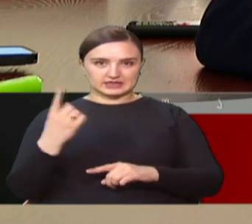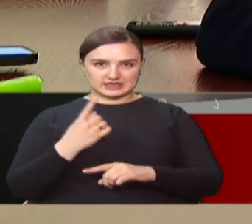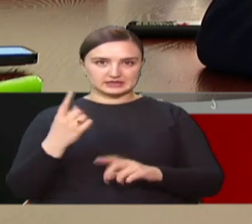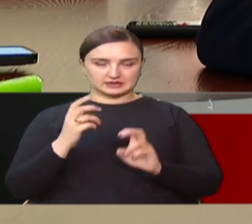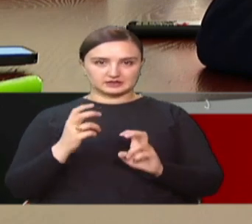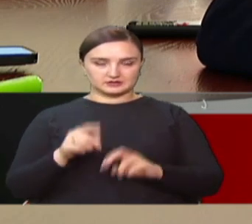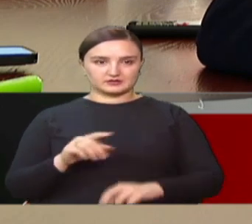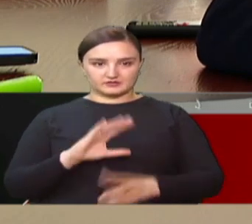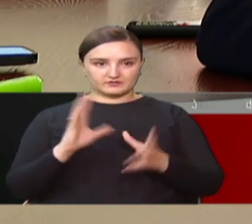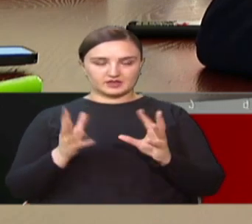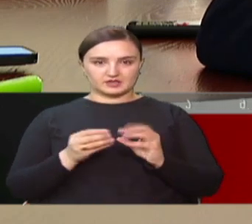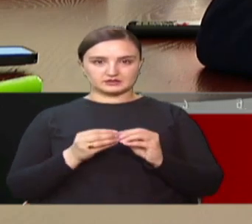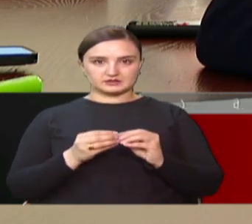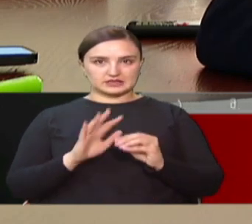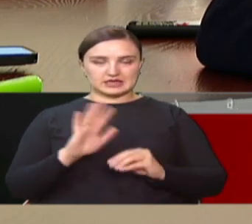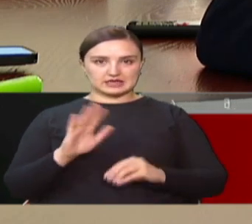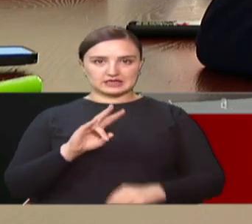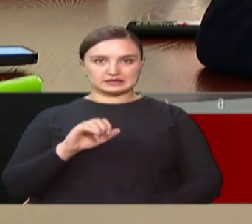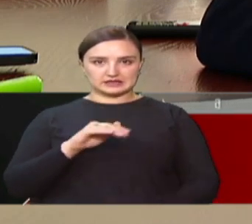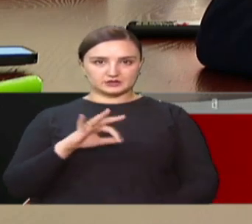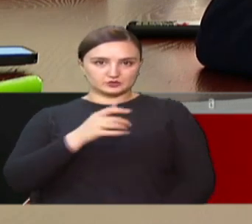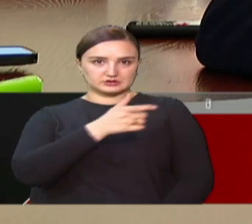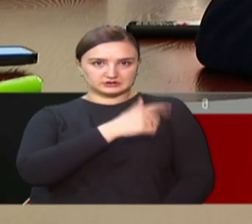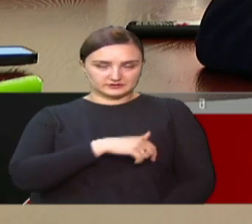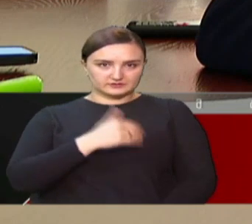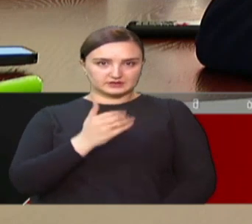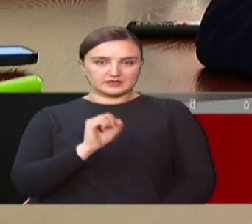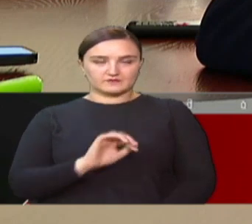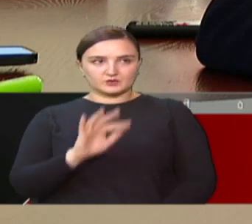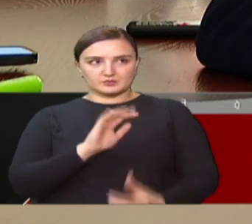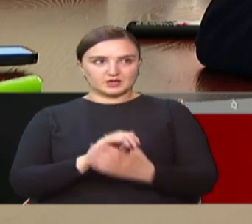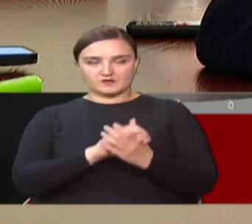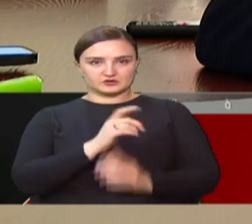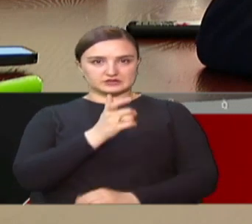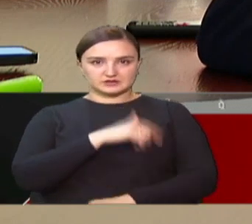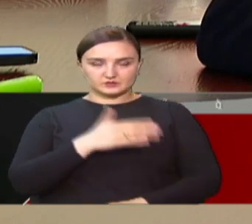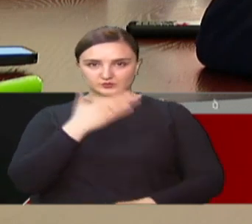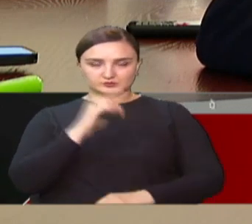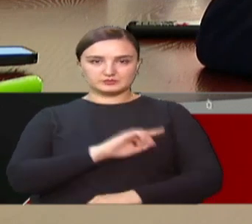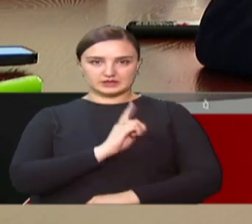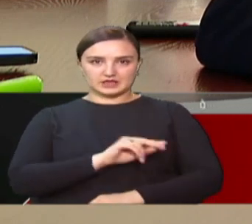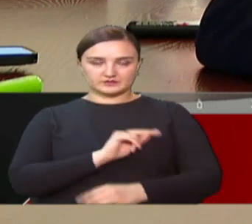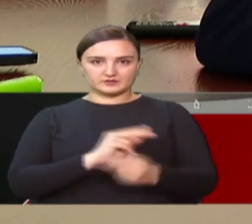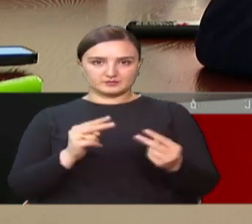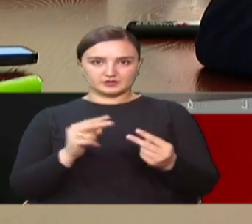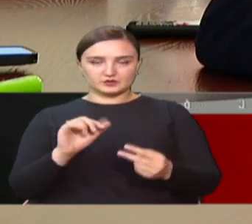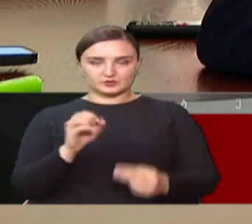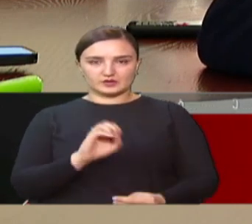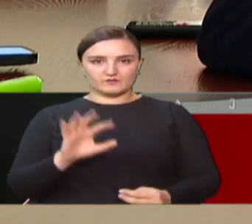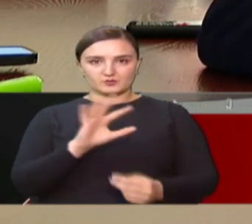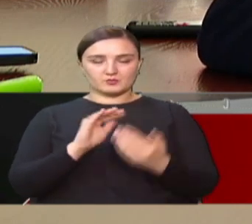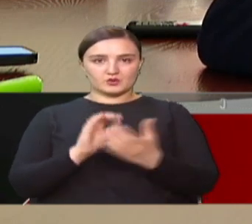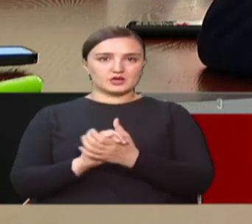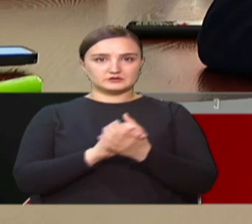ერთადერთი არა ნატოს წევრი ქვეყანა და არა ევროკავშირის წევრი, ძალიან მყარი პარტნიორი როგორც ევროკავშირის, ისე